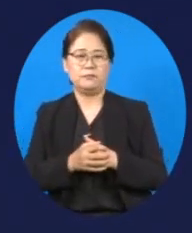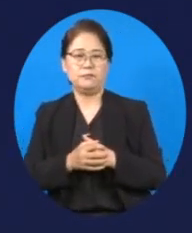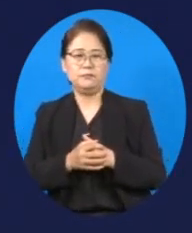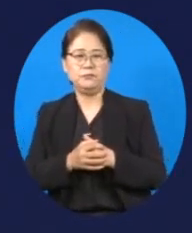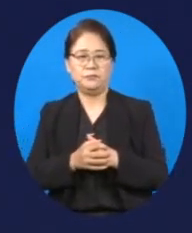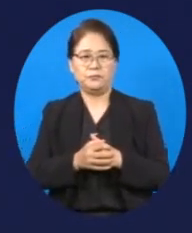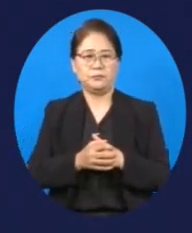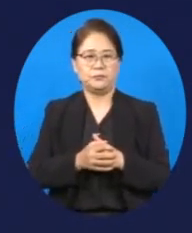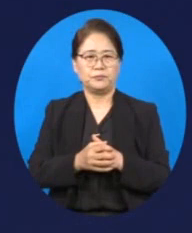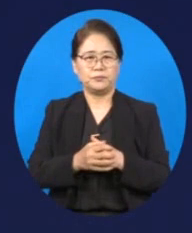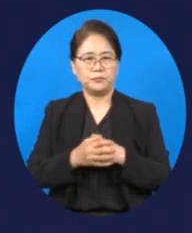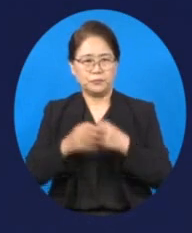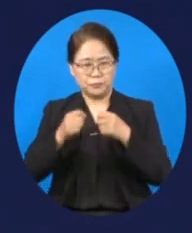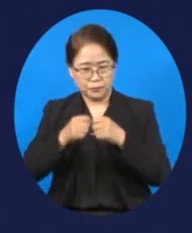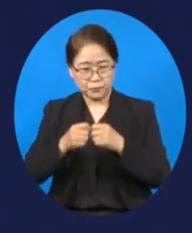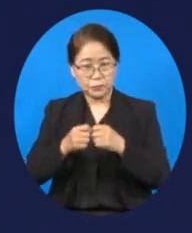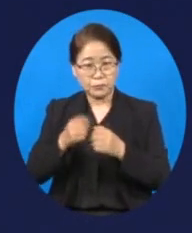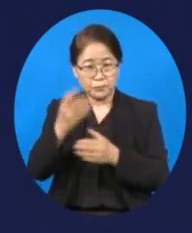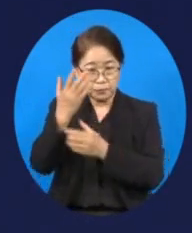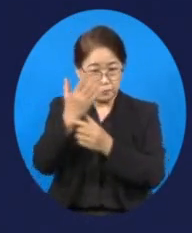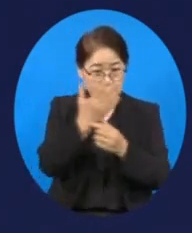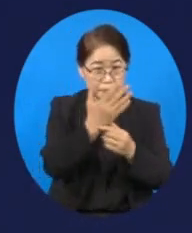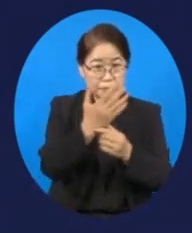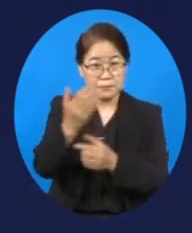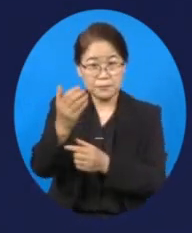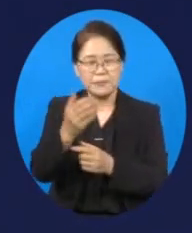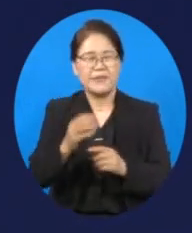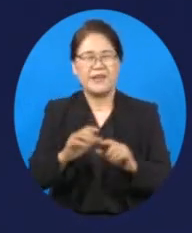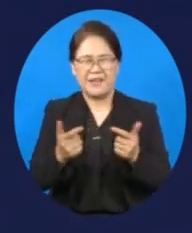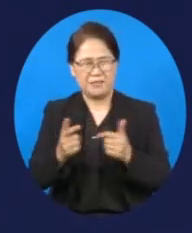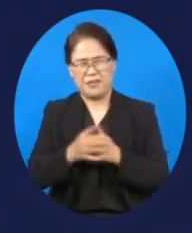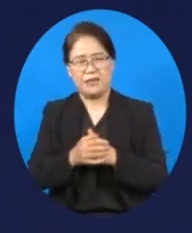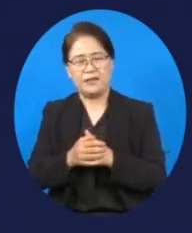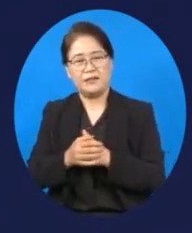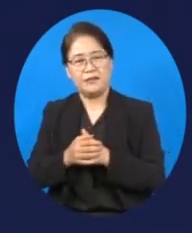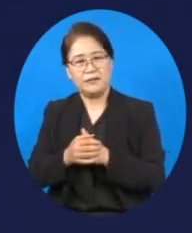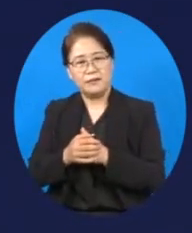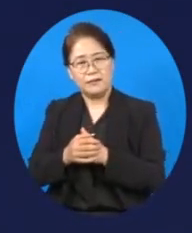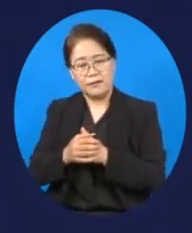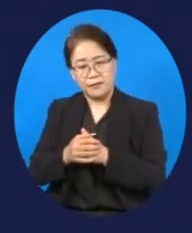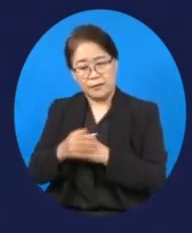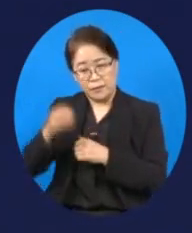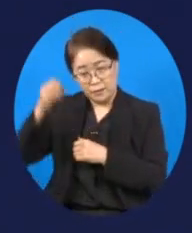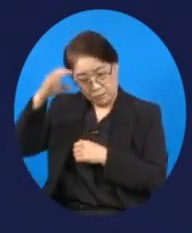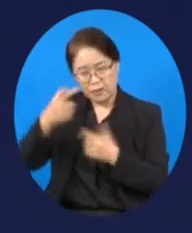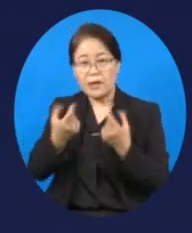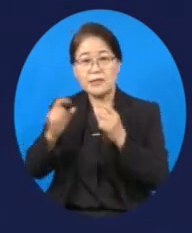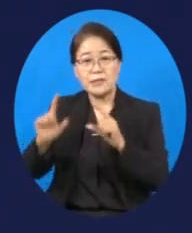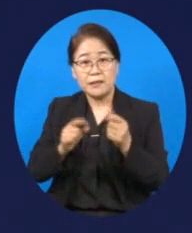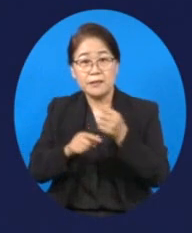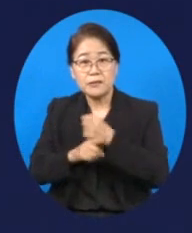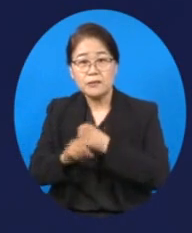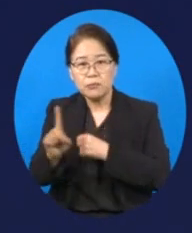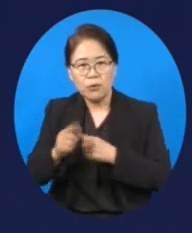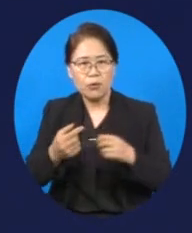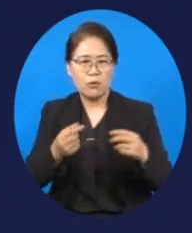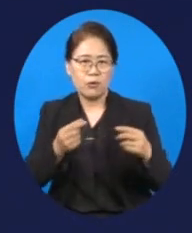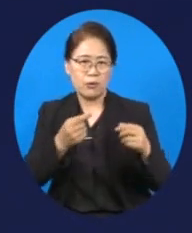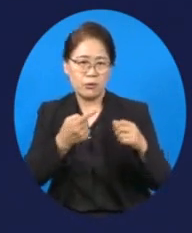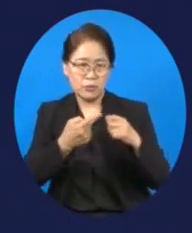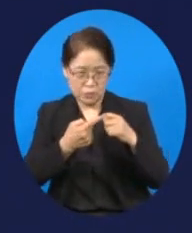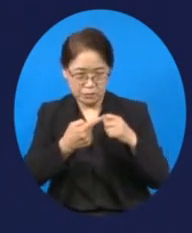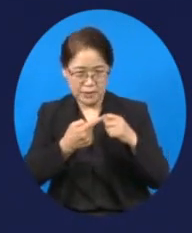뭘까요 날마다 횃불을 들고 다니는 거예요 아니에요 여러분 빛으로 산다는 것은요 첫 번째로